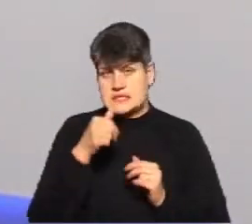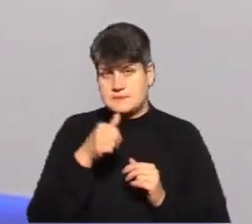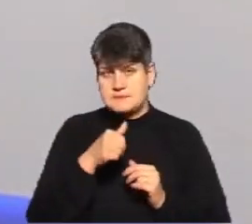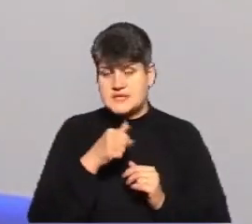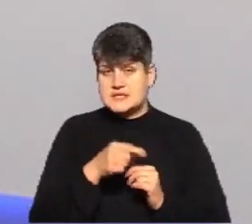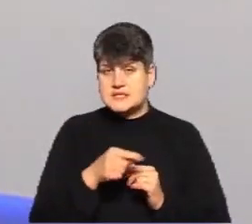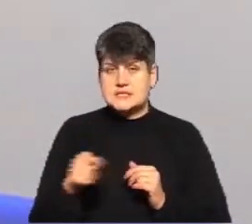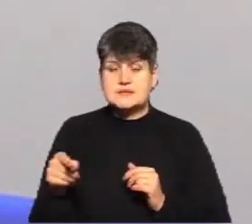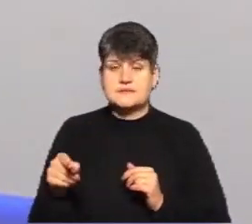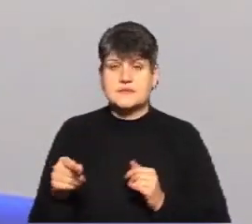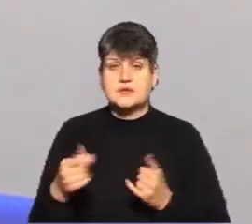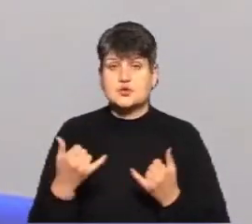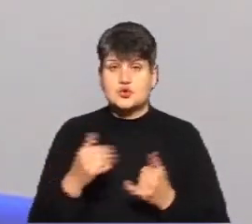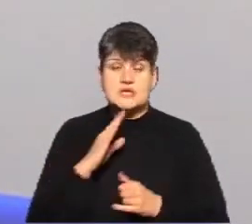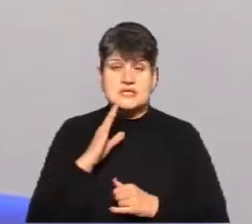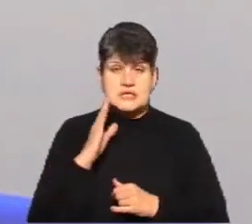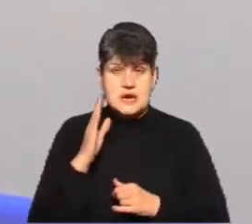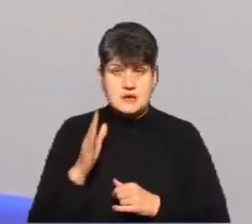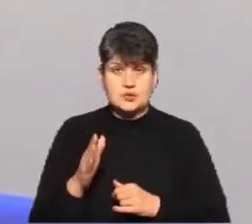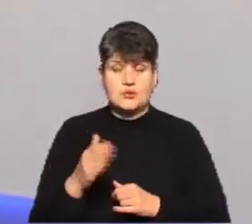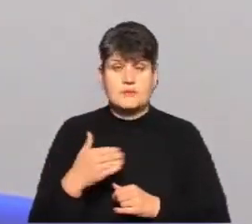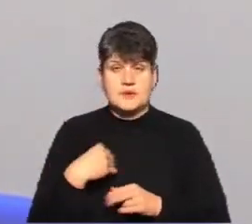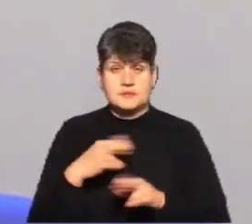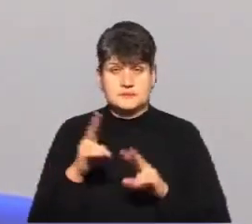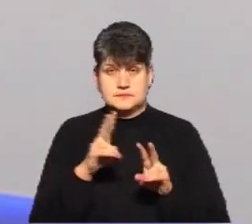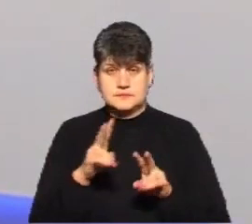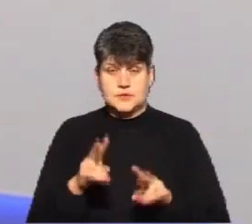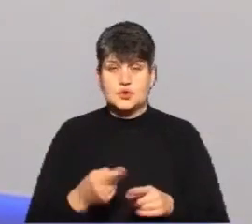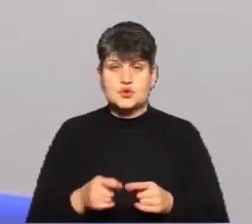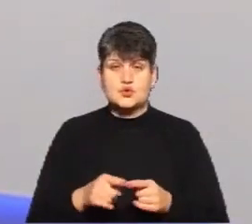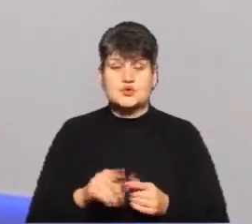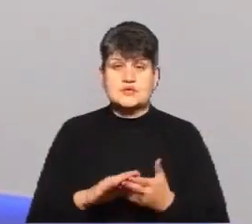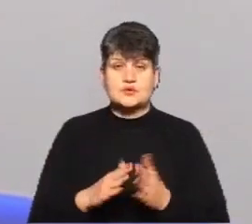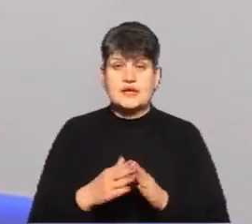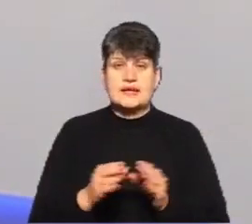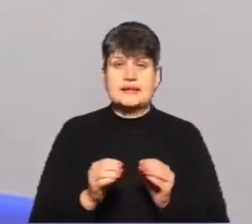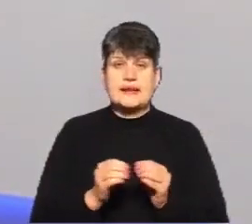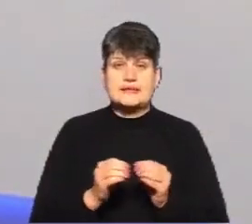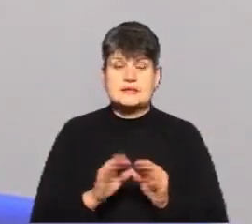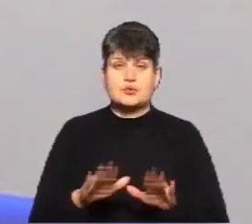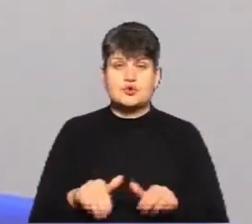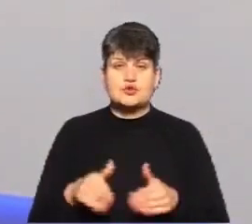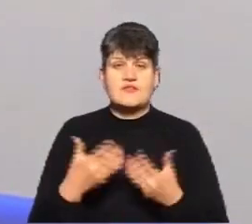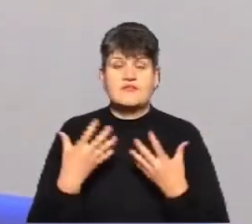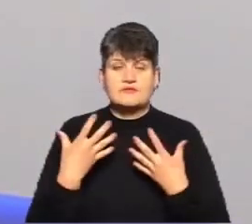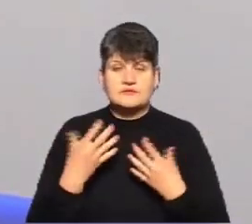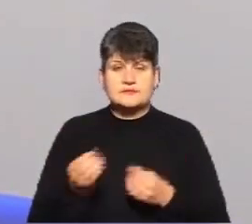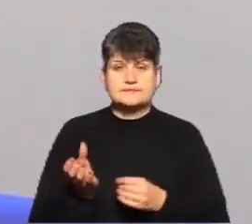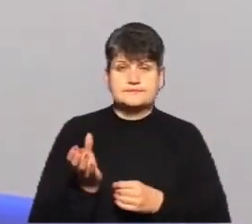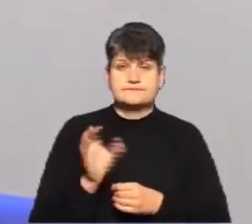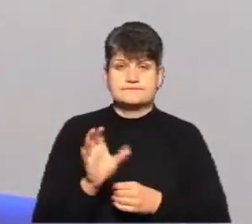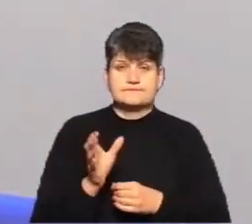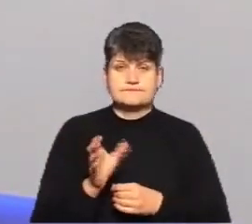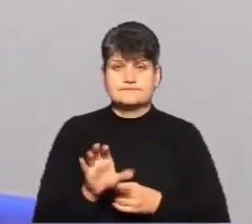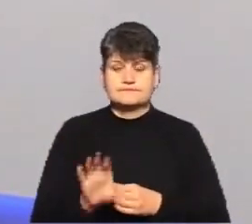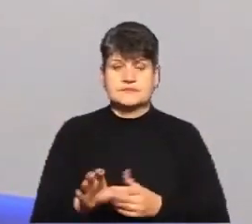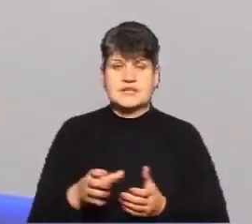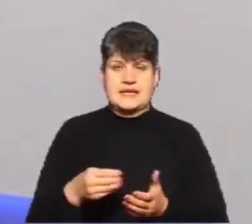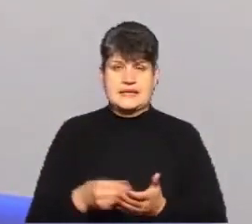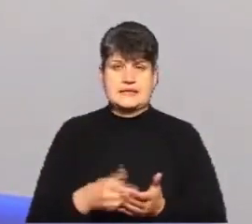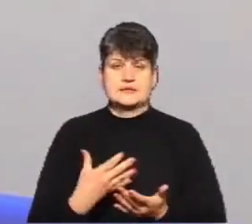сьогодні зранку ми моніторили цю ситуацію, то 10 постачальників вже оприлюднили свої тарифи. Тобто